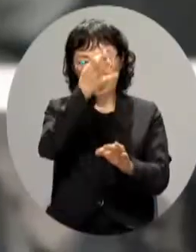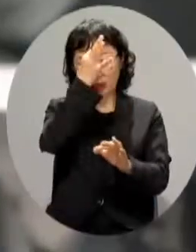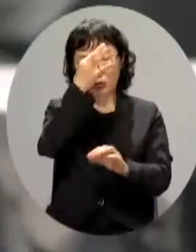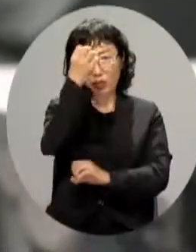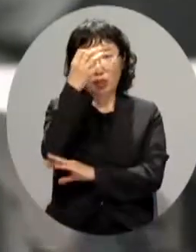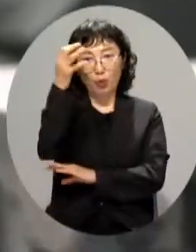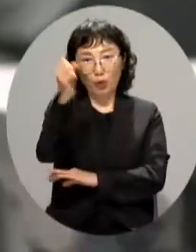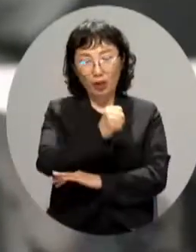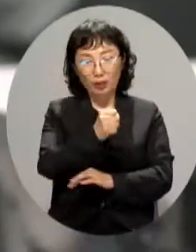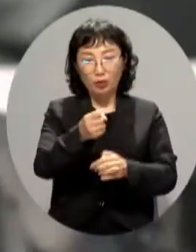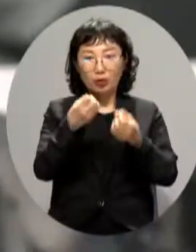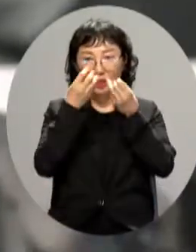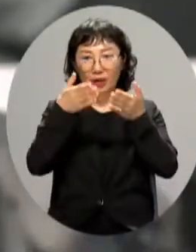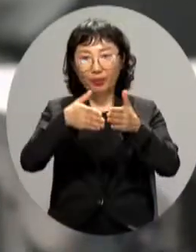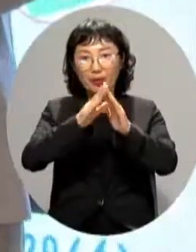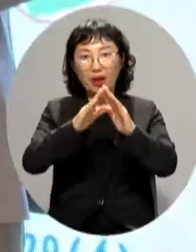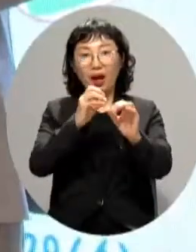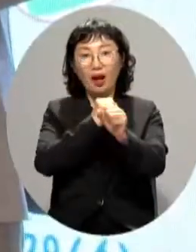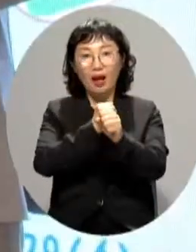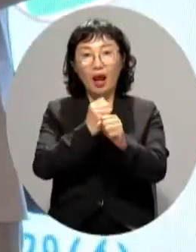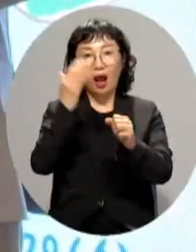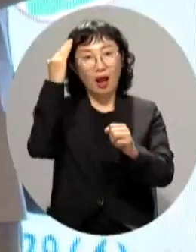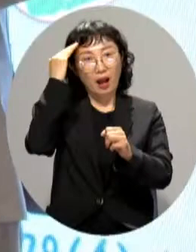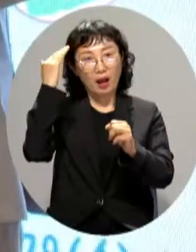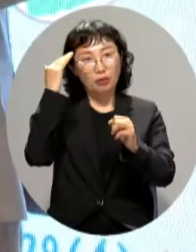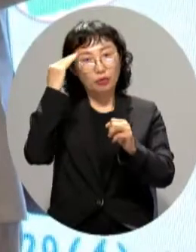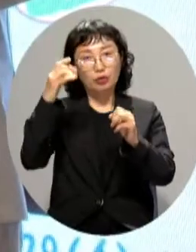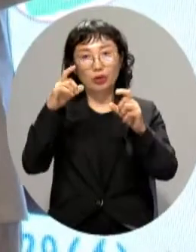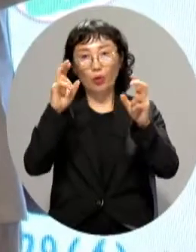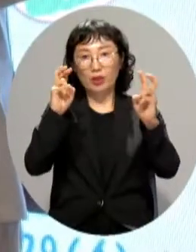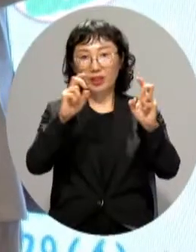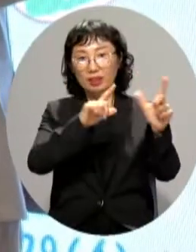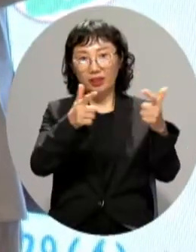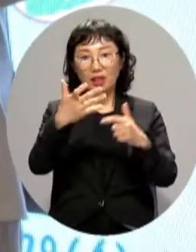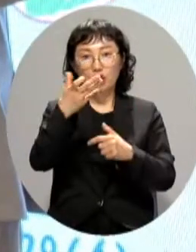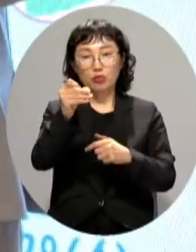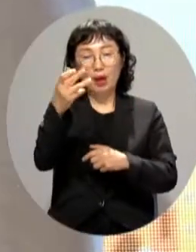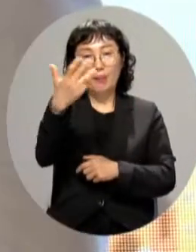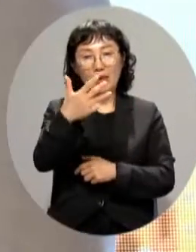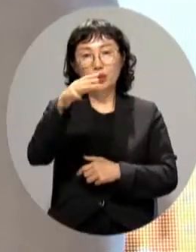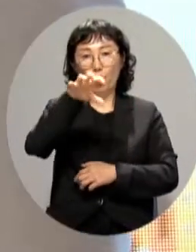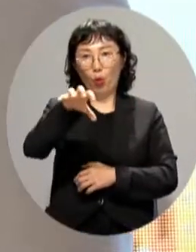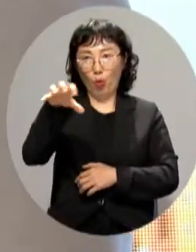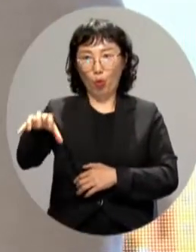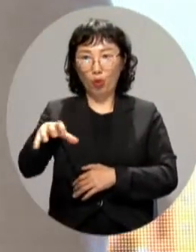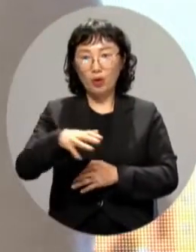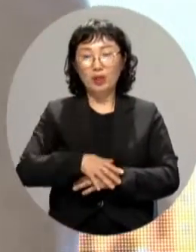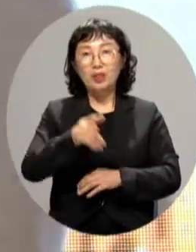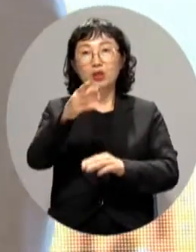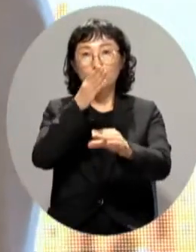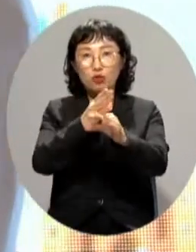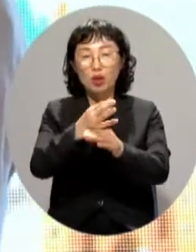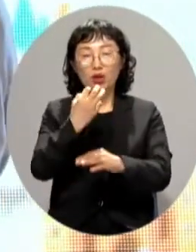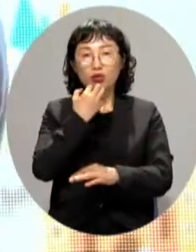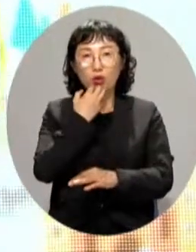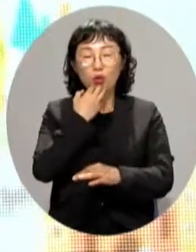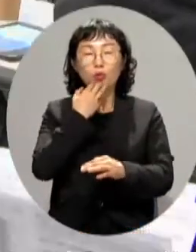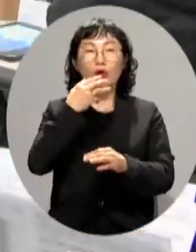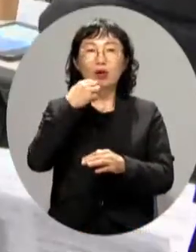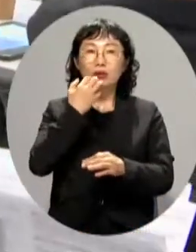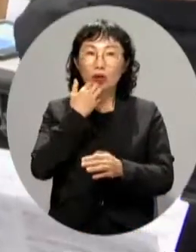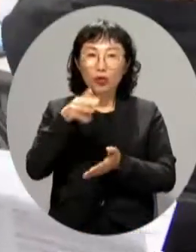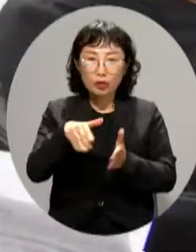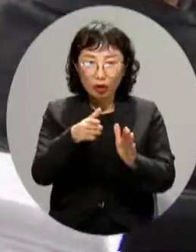기반으로 창업한 국내 기업은 지난해 기준으로 19만 8천여 곳. 이 가운데 서울과 경기, 인천